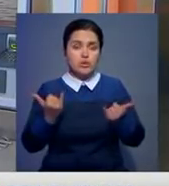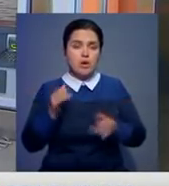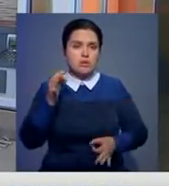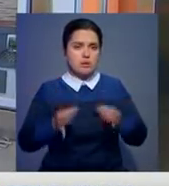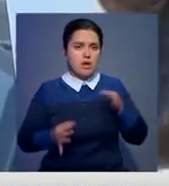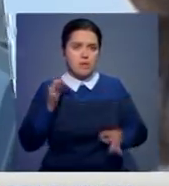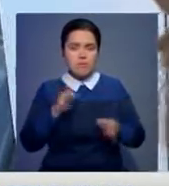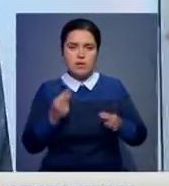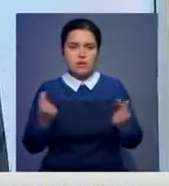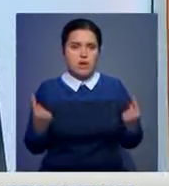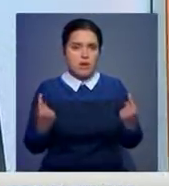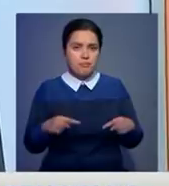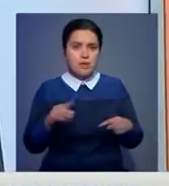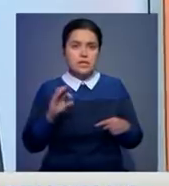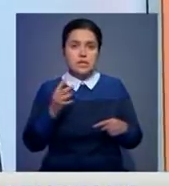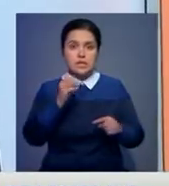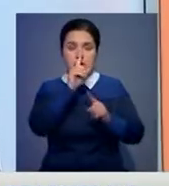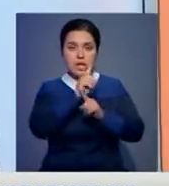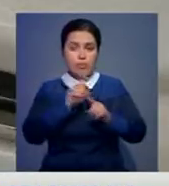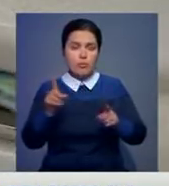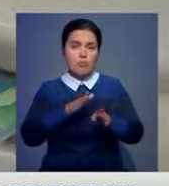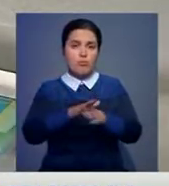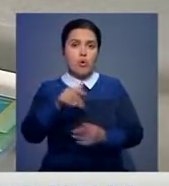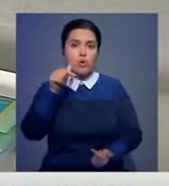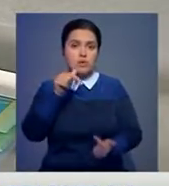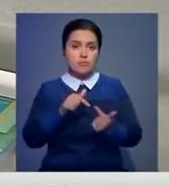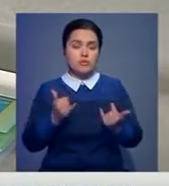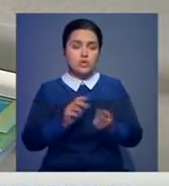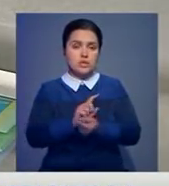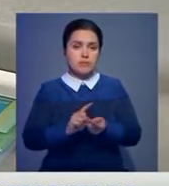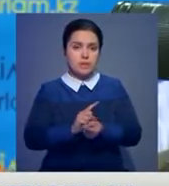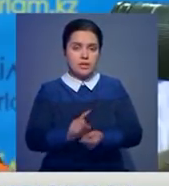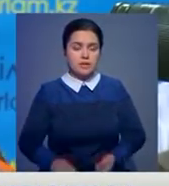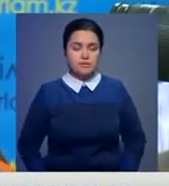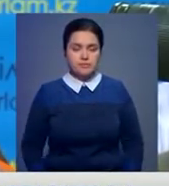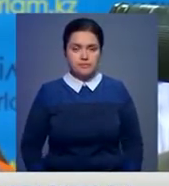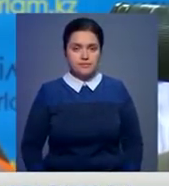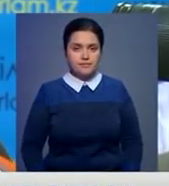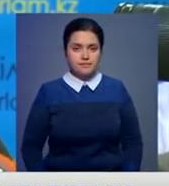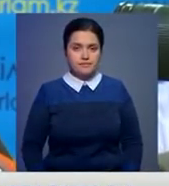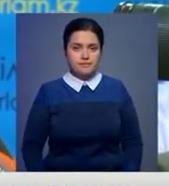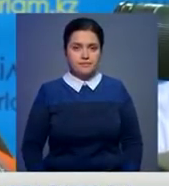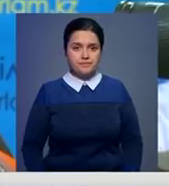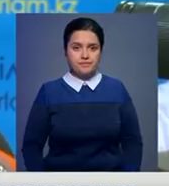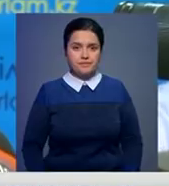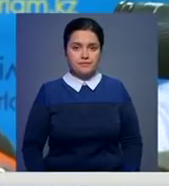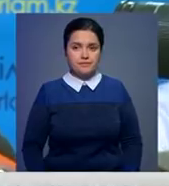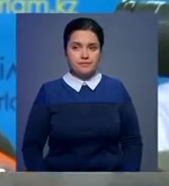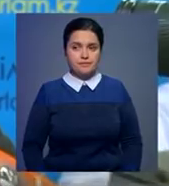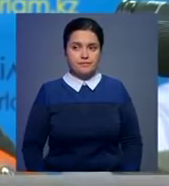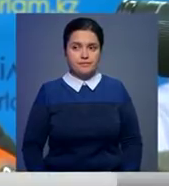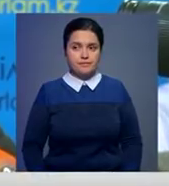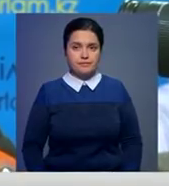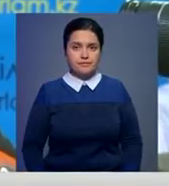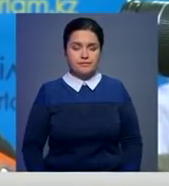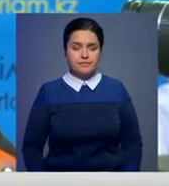существует, стабильна и адекватна. Она полностью соответствует происходящим изменениям. Она прямо